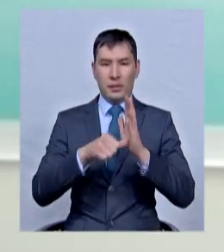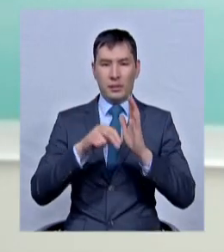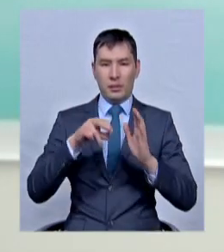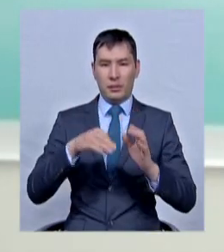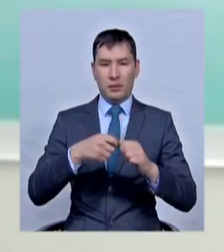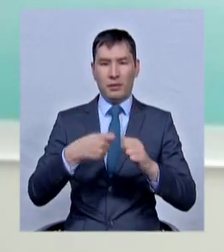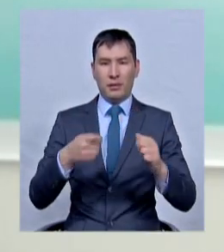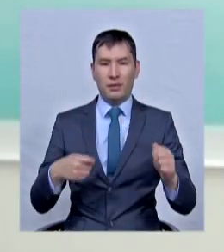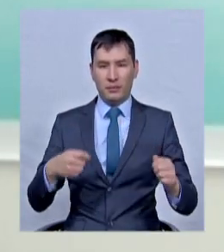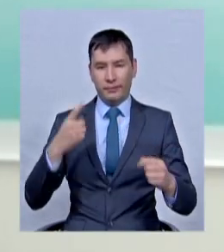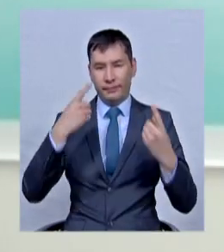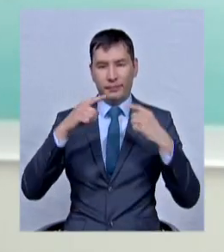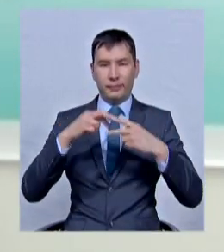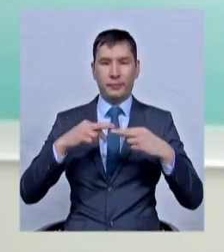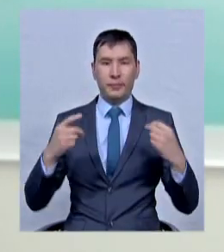күнге дейін әлі аяқталмаған,